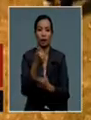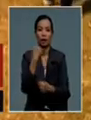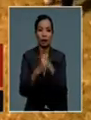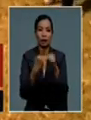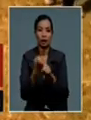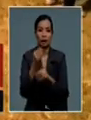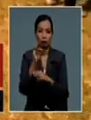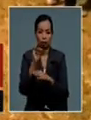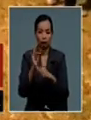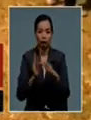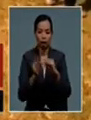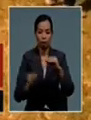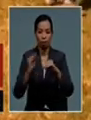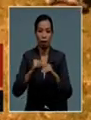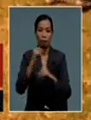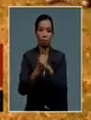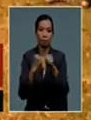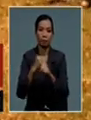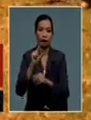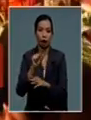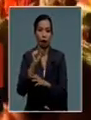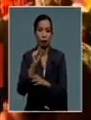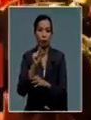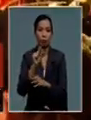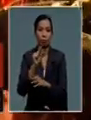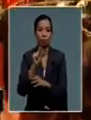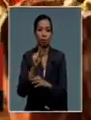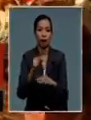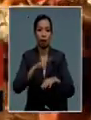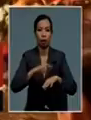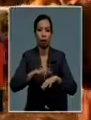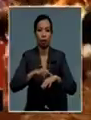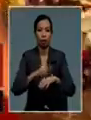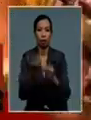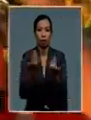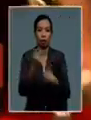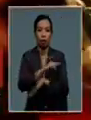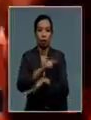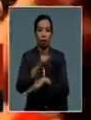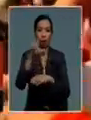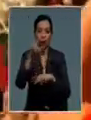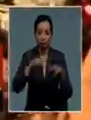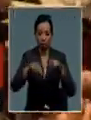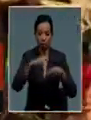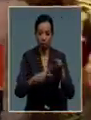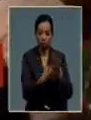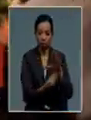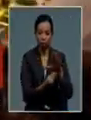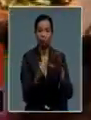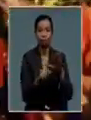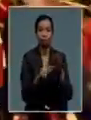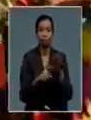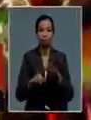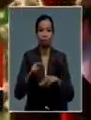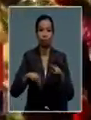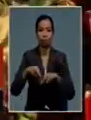ปีเป็น21ปีและการจำหน่ายปืนทุกประเภทต้องมีระยะเวลารอ3วันเพื่อใช้ในการตรวจสอบร่างกฎหมายฉบับนี้ผ่